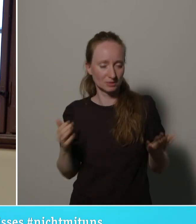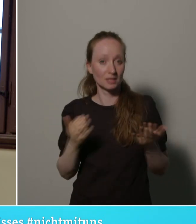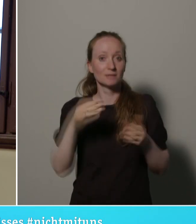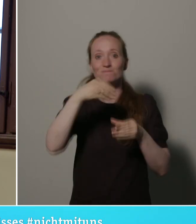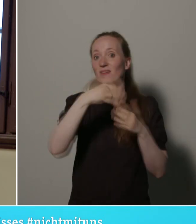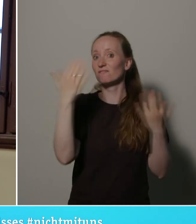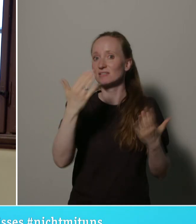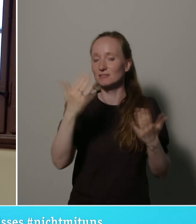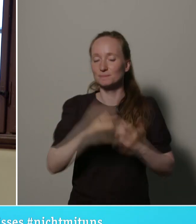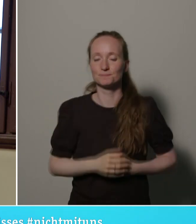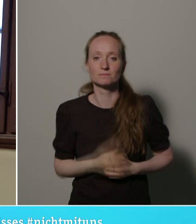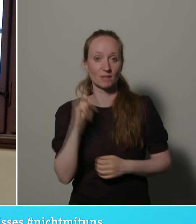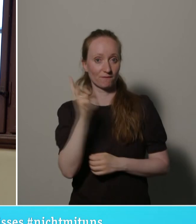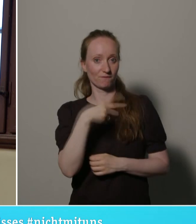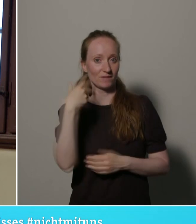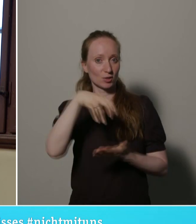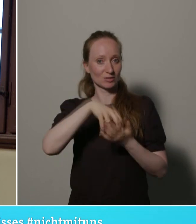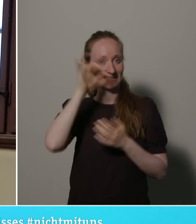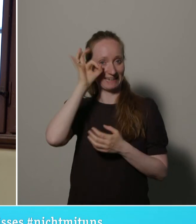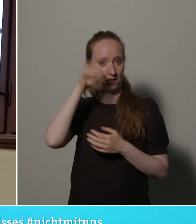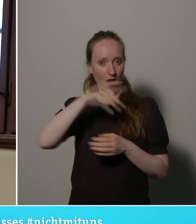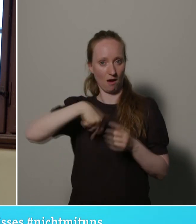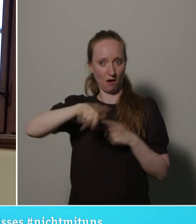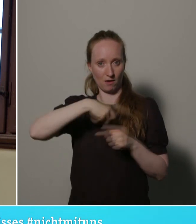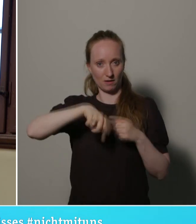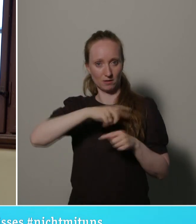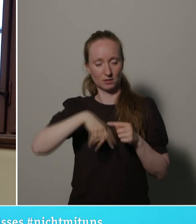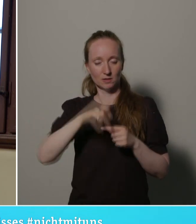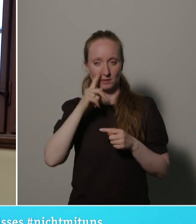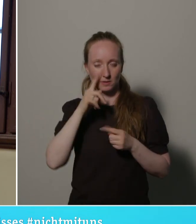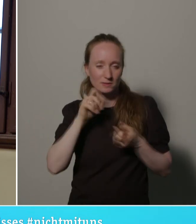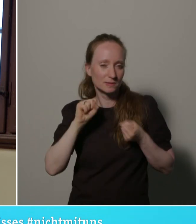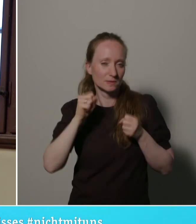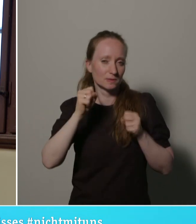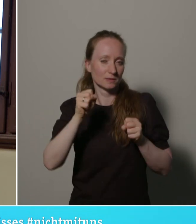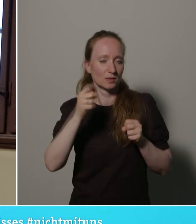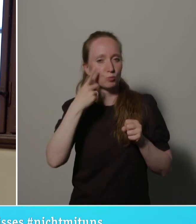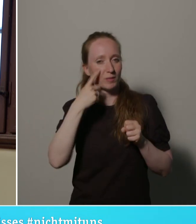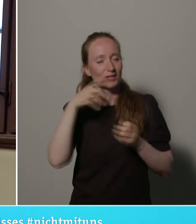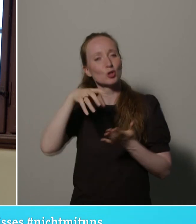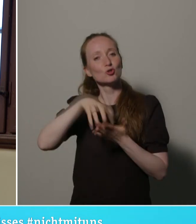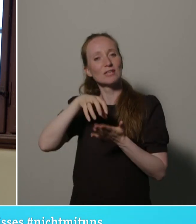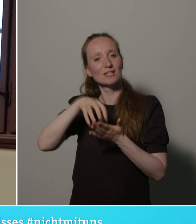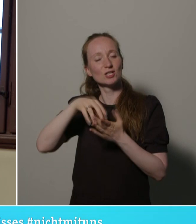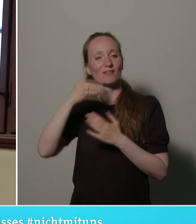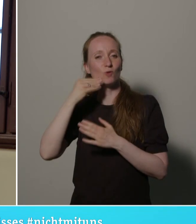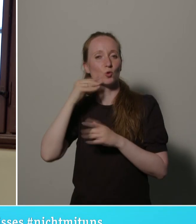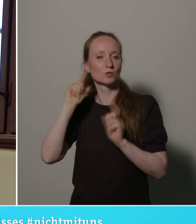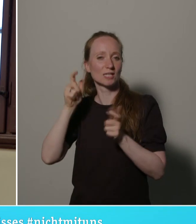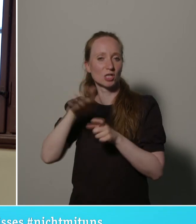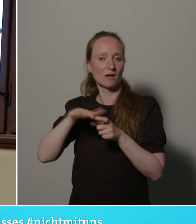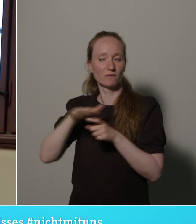wir als Stadt Jena darauf drängen und das auch von unserem städtischen Wohnungs-, von der städtischen